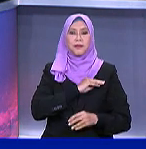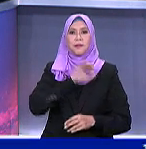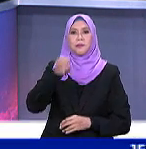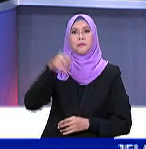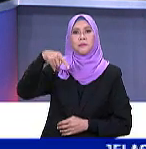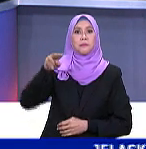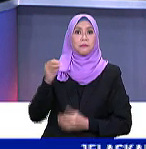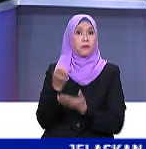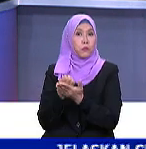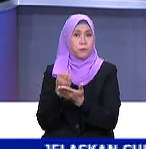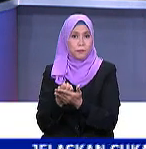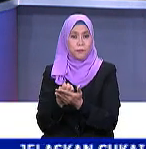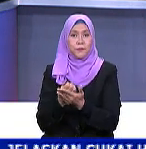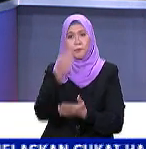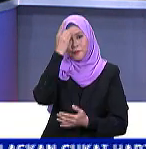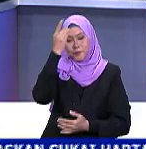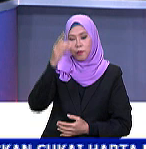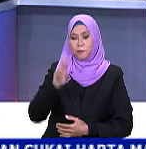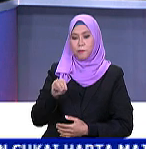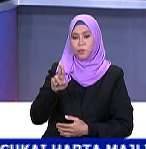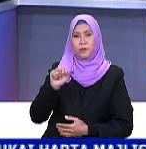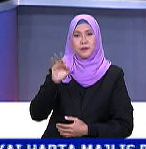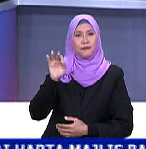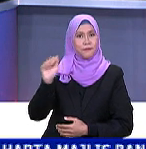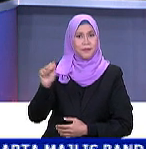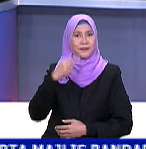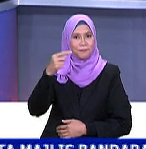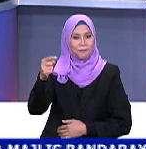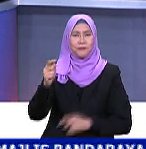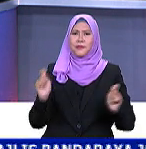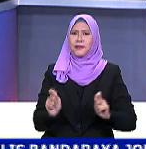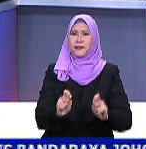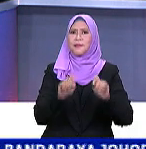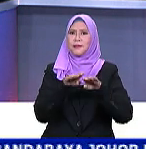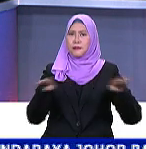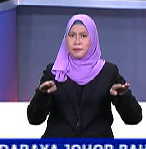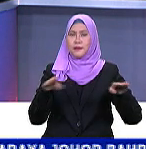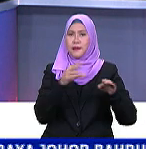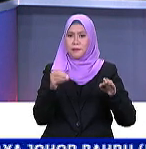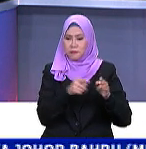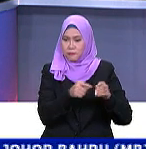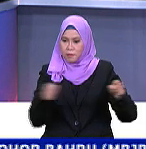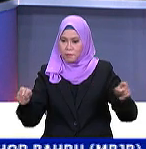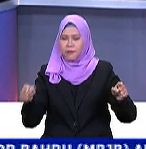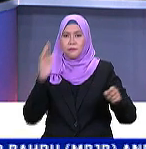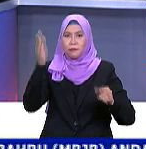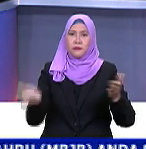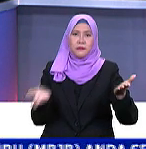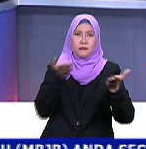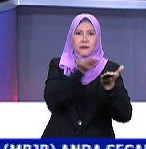Perdana Menteri Ekonomi, Datuk Seri Mustafa Mohamad berkata, tindakan jangka sederhana dan panjang akan